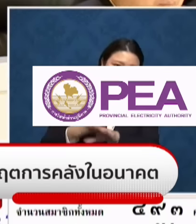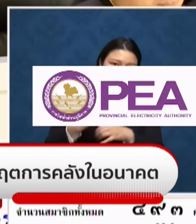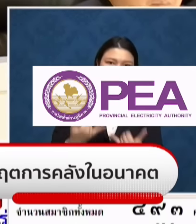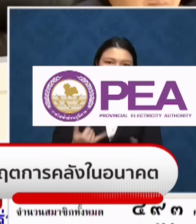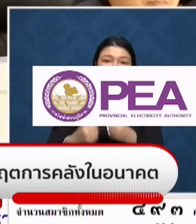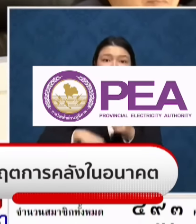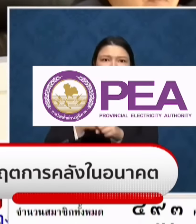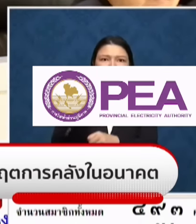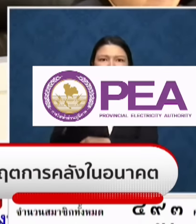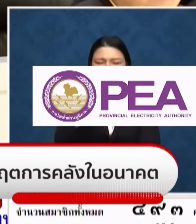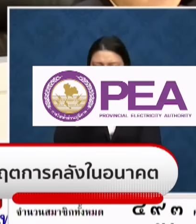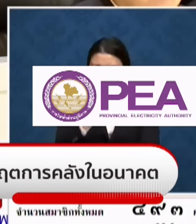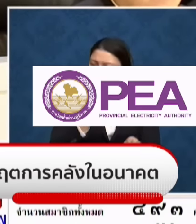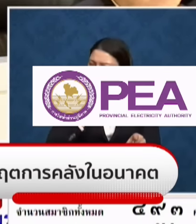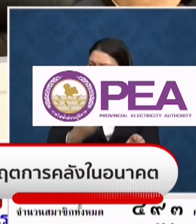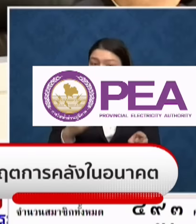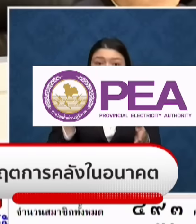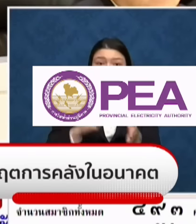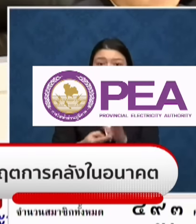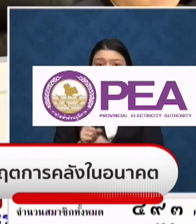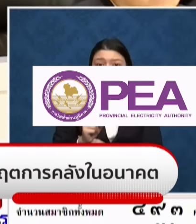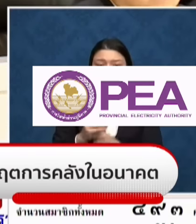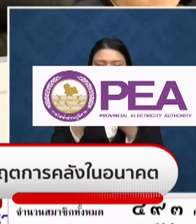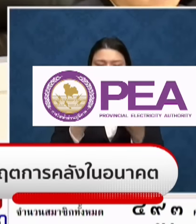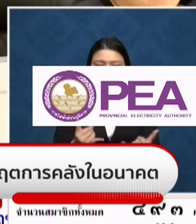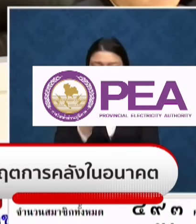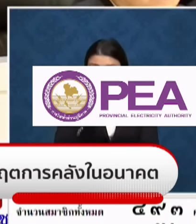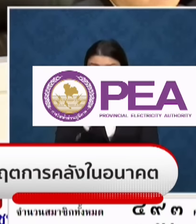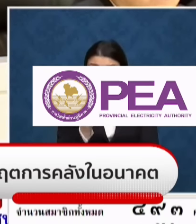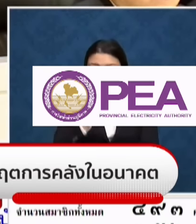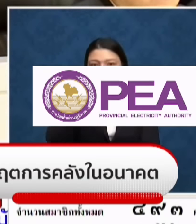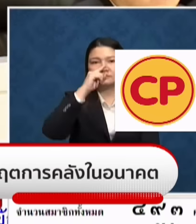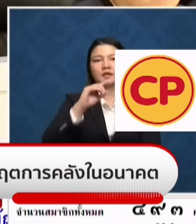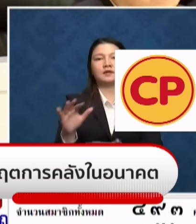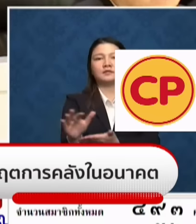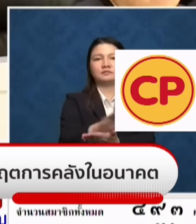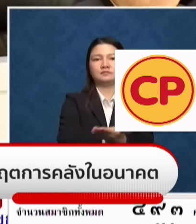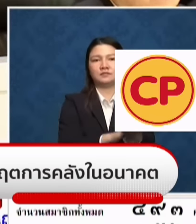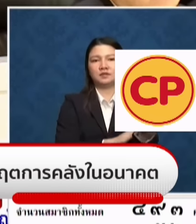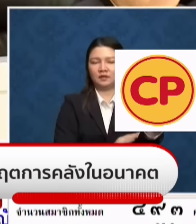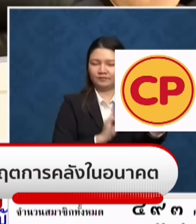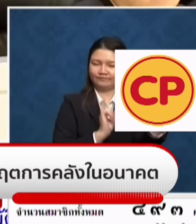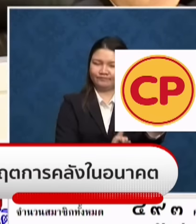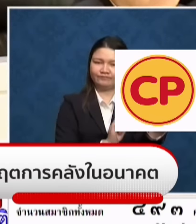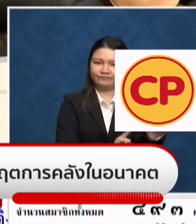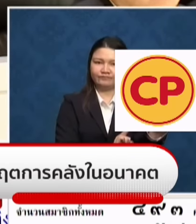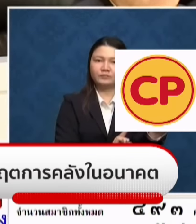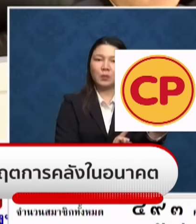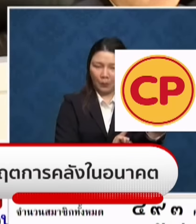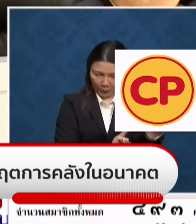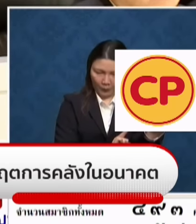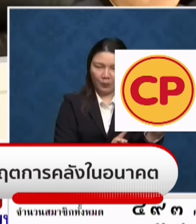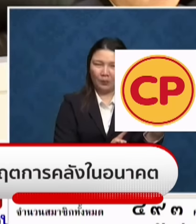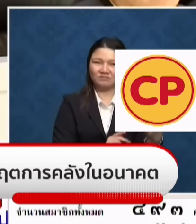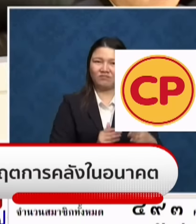ผมอยากจะบอกว่าบัดนี้ประเทศเราได้ติดกับ